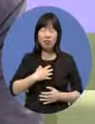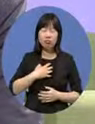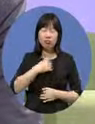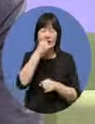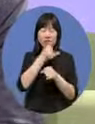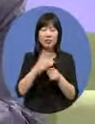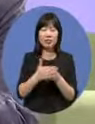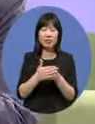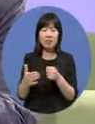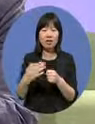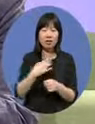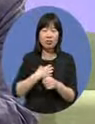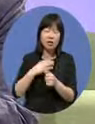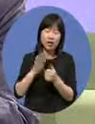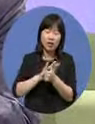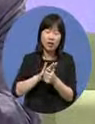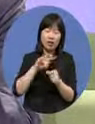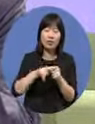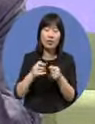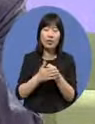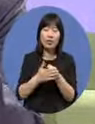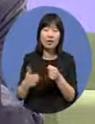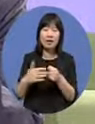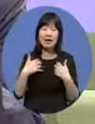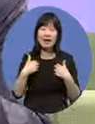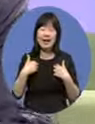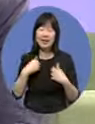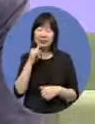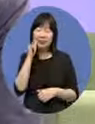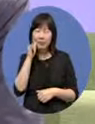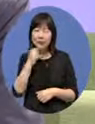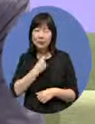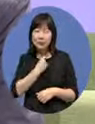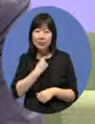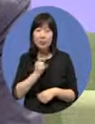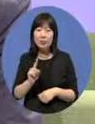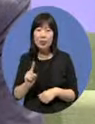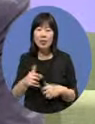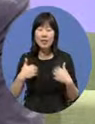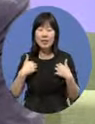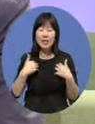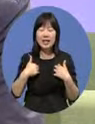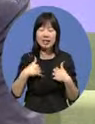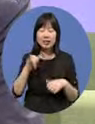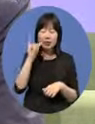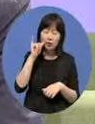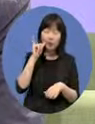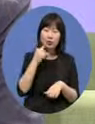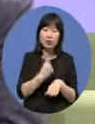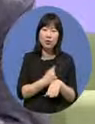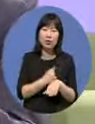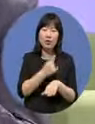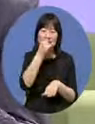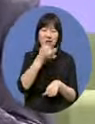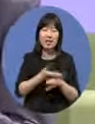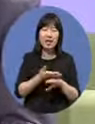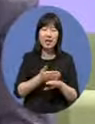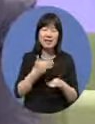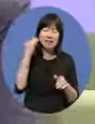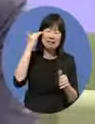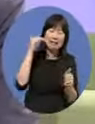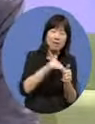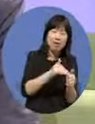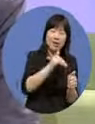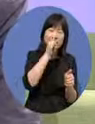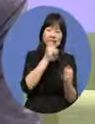불안하잖아요. 불안하면 그 불안을 달래기 위해서 어떤 쾌락적인 요소를 추구하는데 게임에 빠지든지 뭐 다른 애들을 괴롭힌다든지